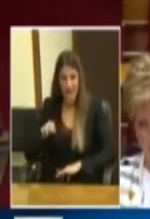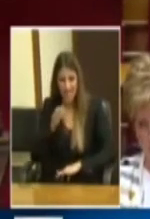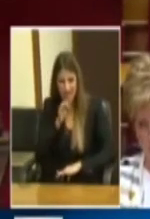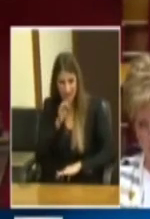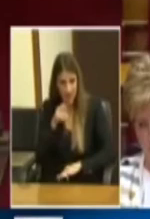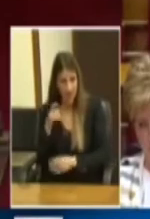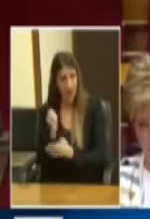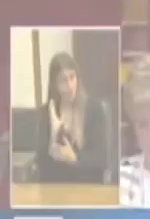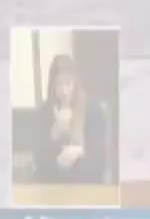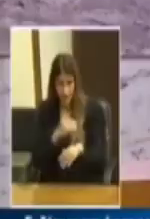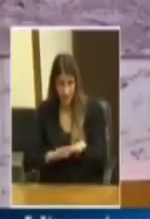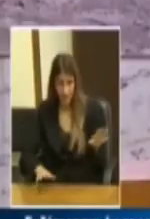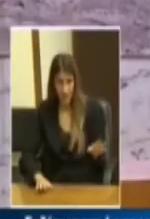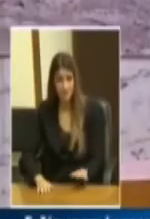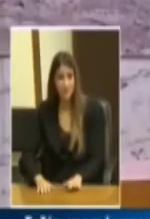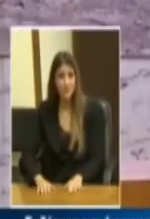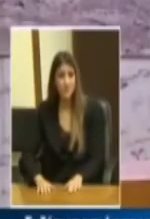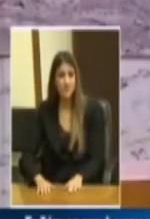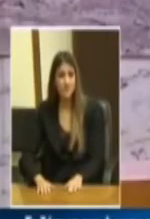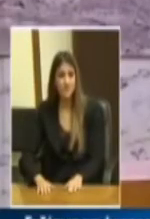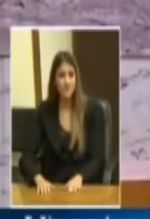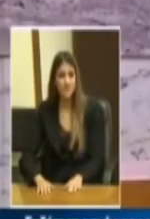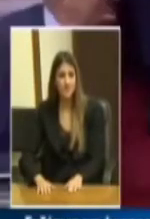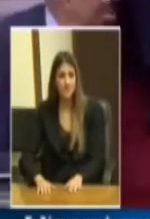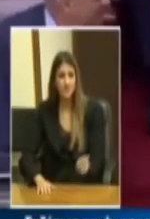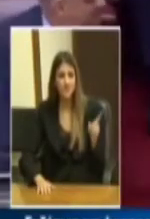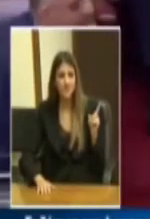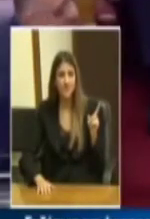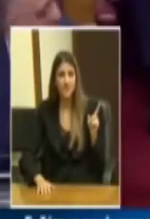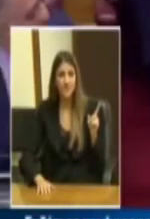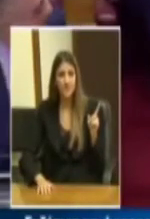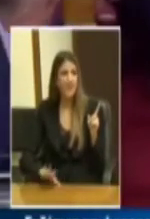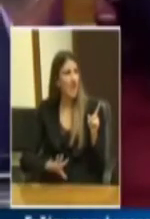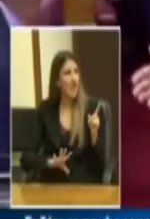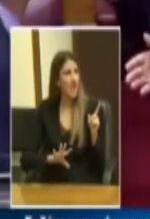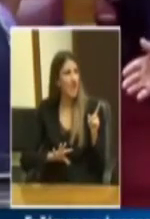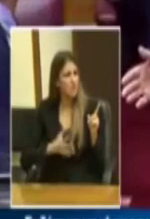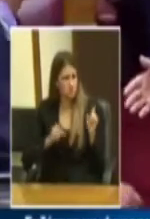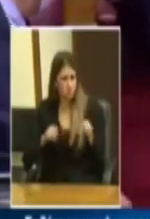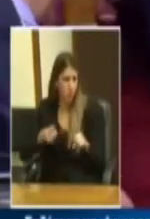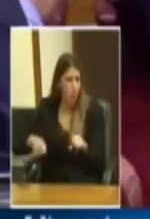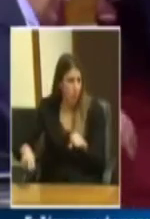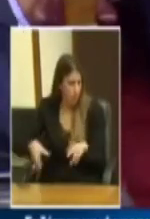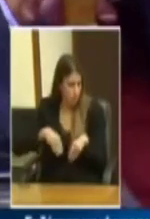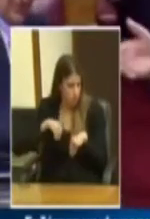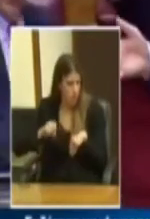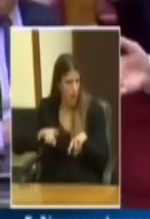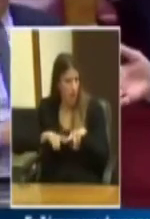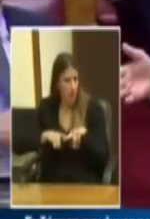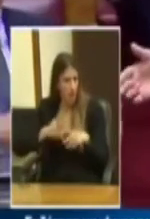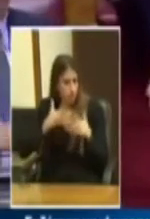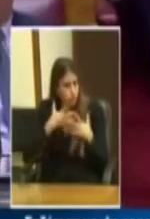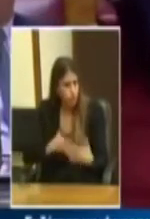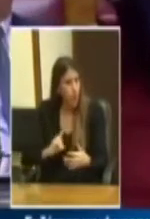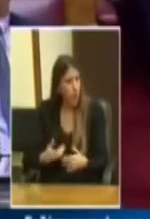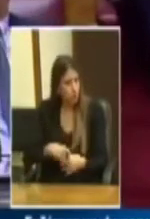τον πατριωτισμό άλλων. Όχι, όχι, εγώ δεν πήγα να θίξω κανένας πατριωτισμό και βεβαίως αυτά που είπε για την ομιλία μου δεν αναφέρονται